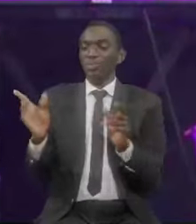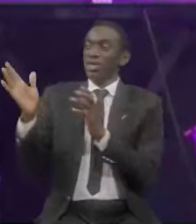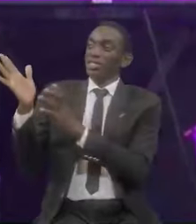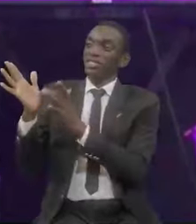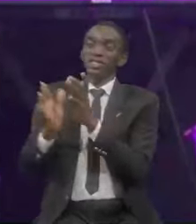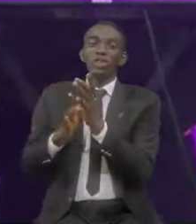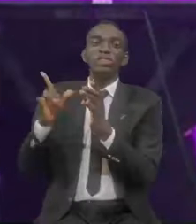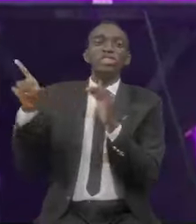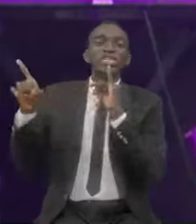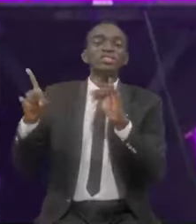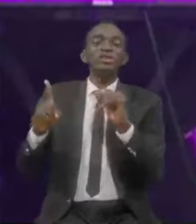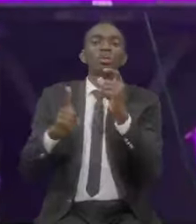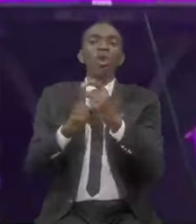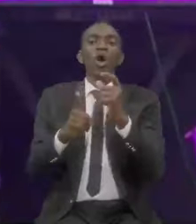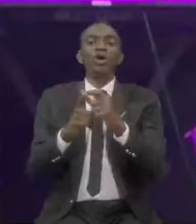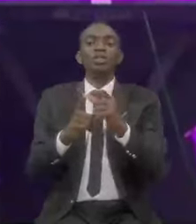celui qui a été prophétisé